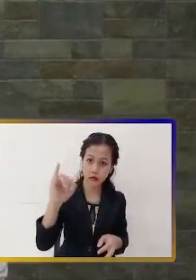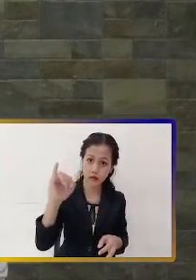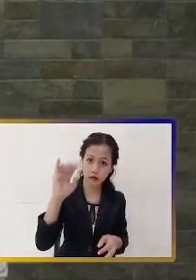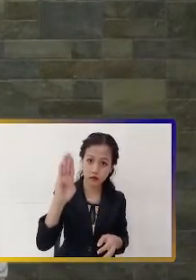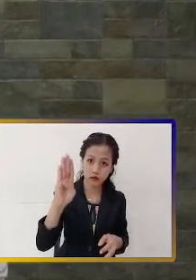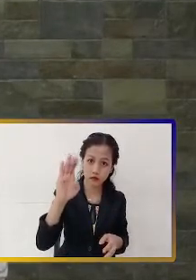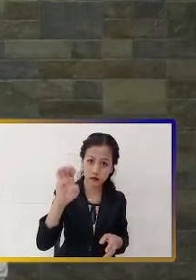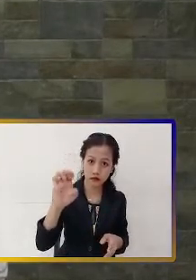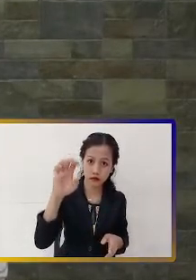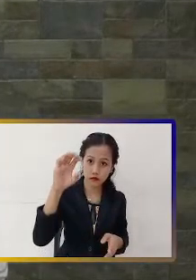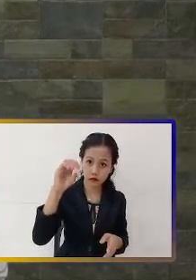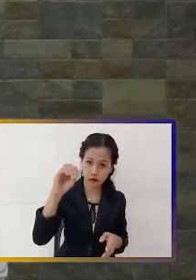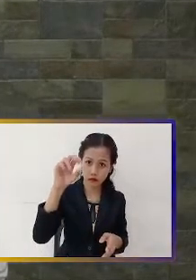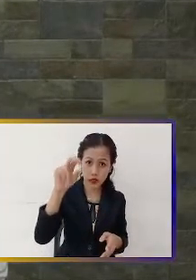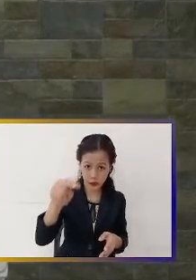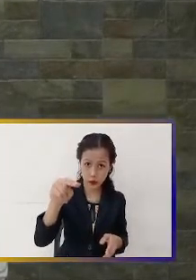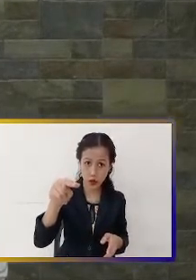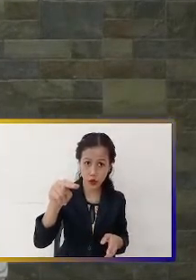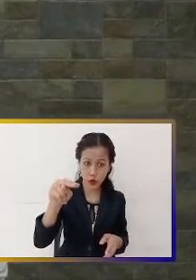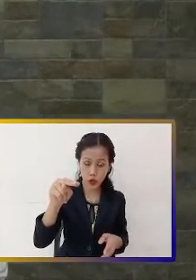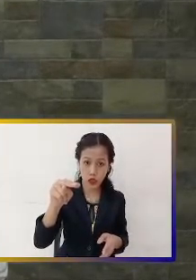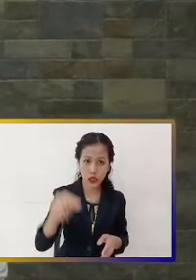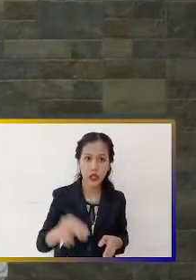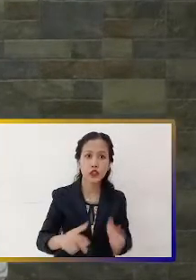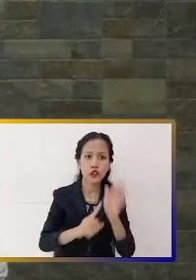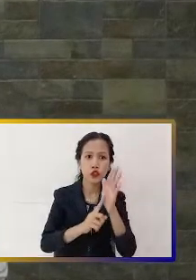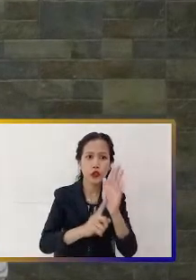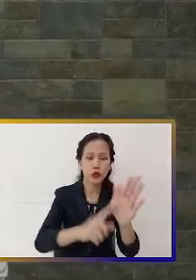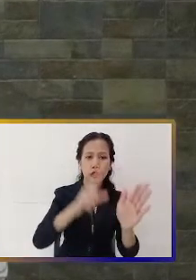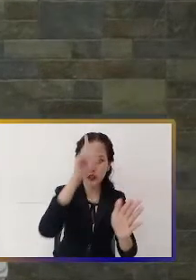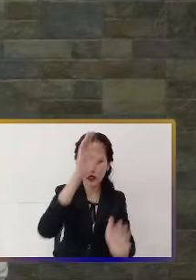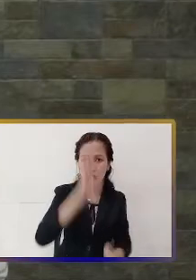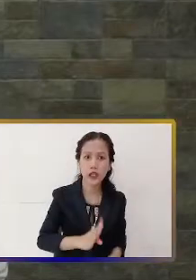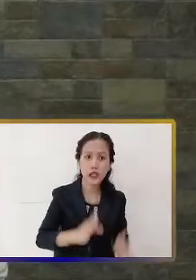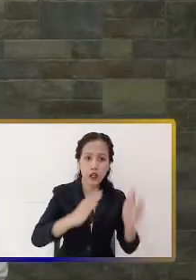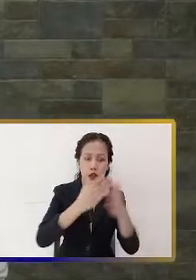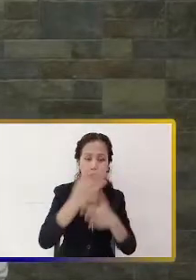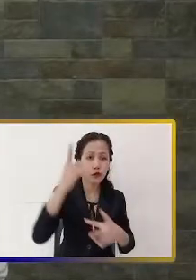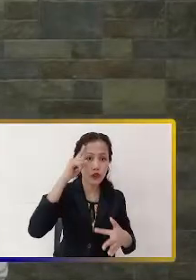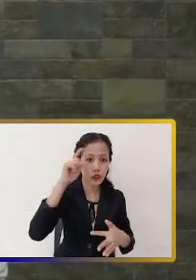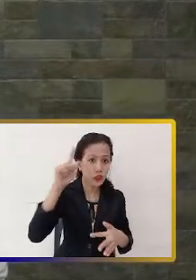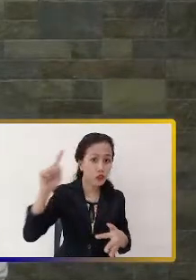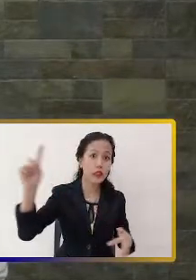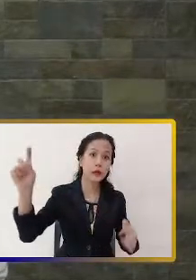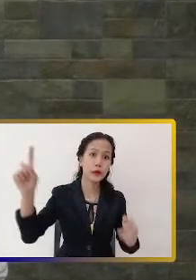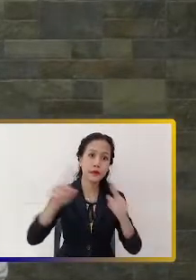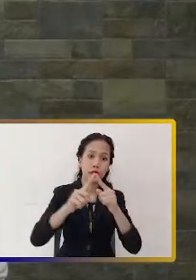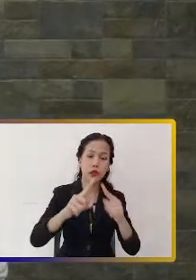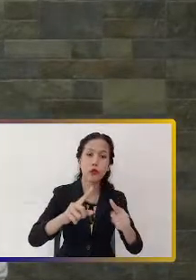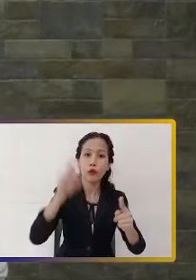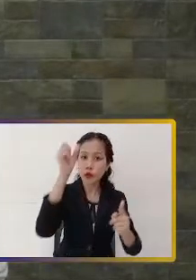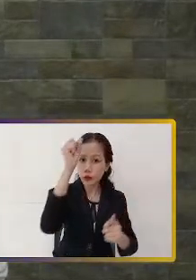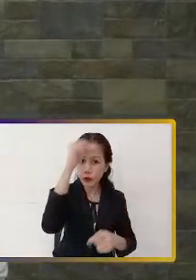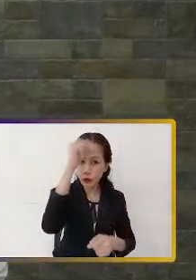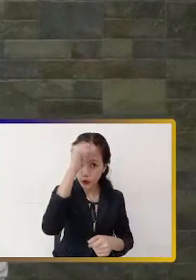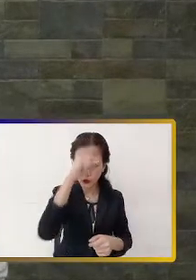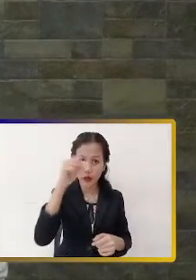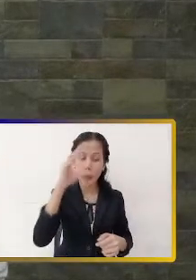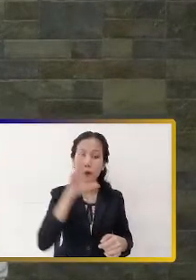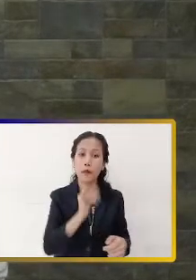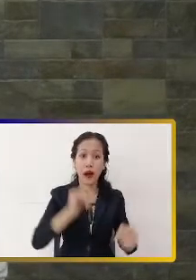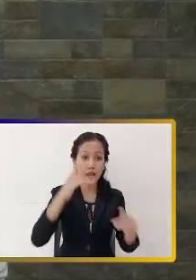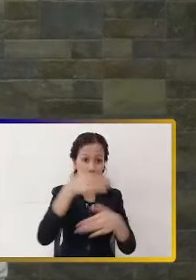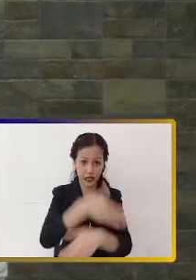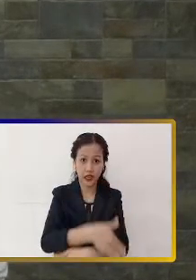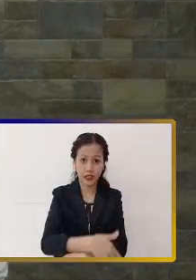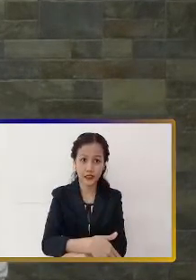Solomon in a dream by night. And so what happened when the Lord appeared to Solomon? Look